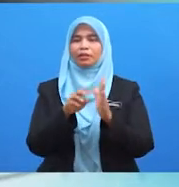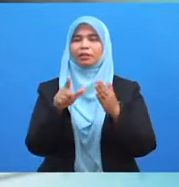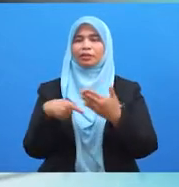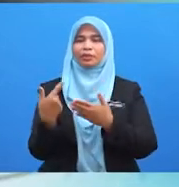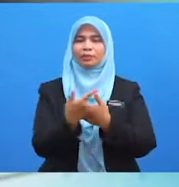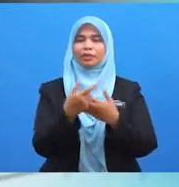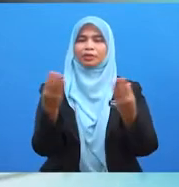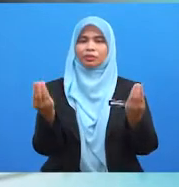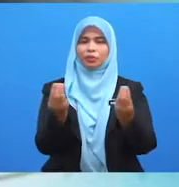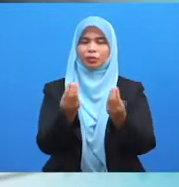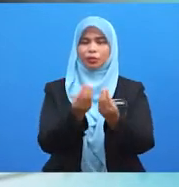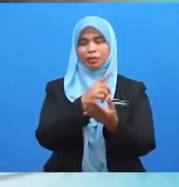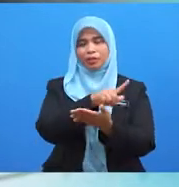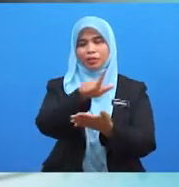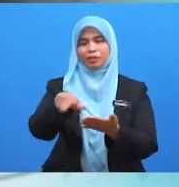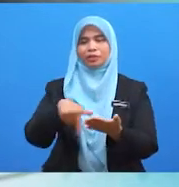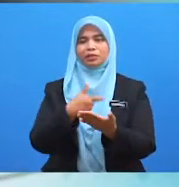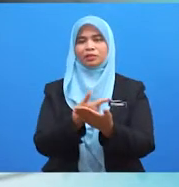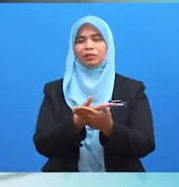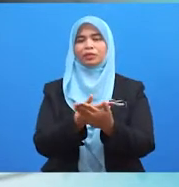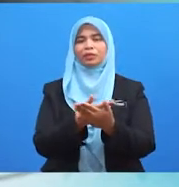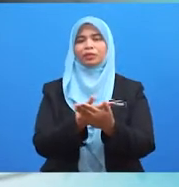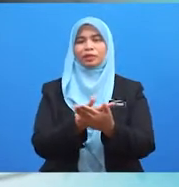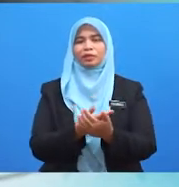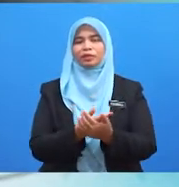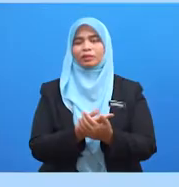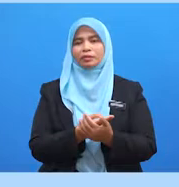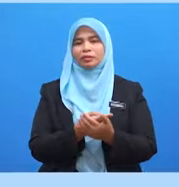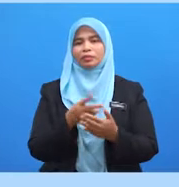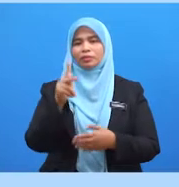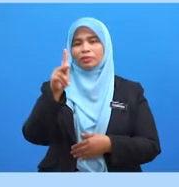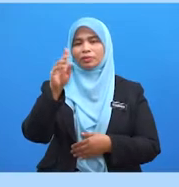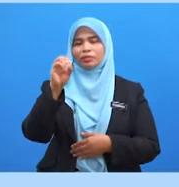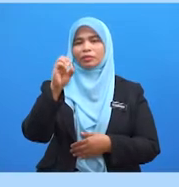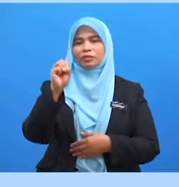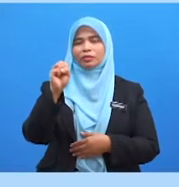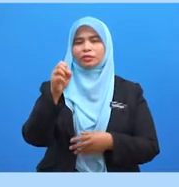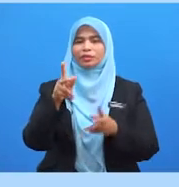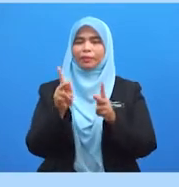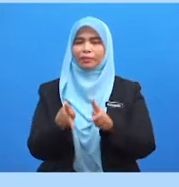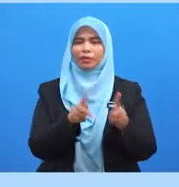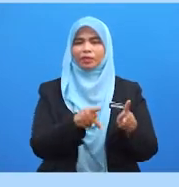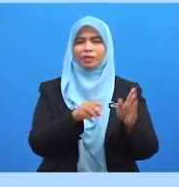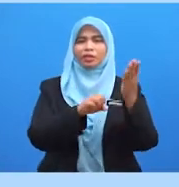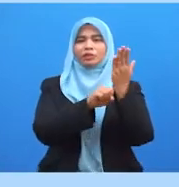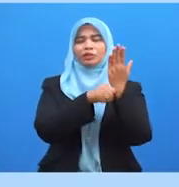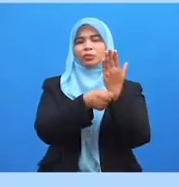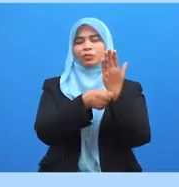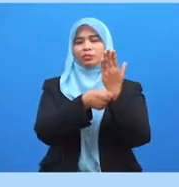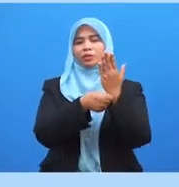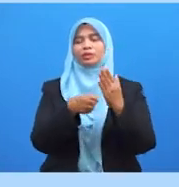melibatkan jumlah keseluruhan keuangan bagi kos projek,